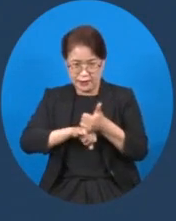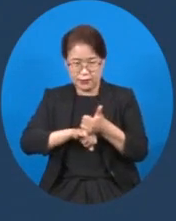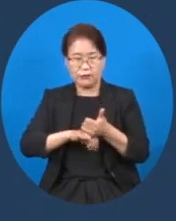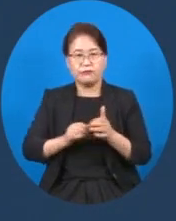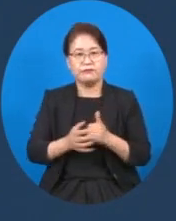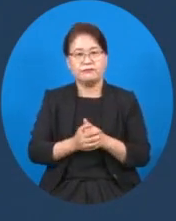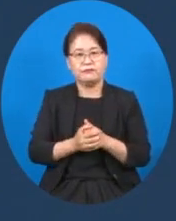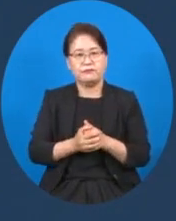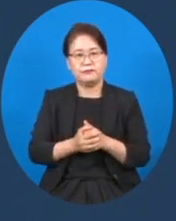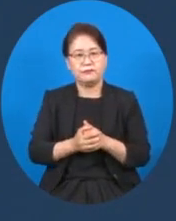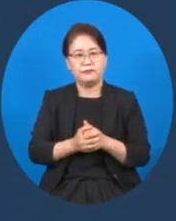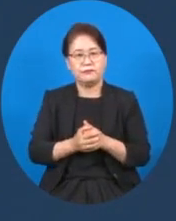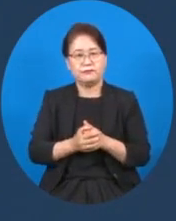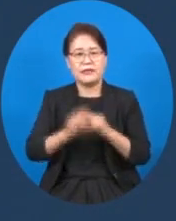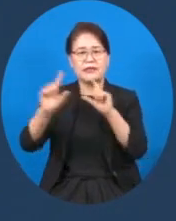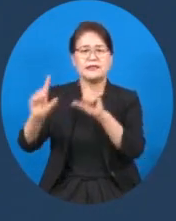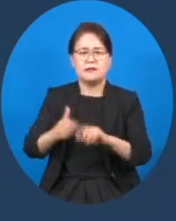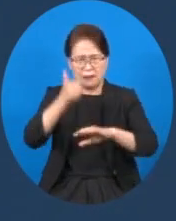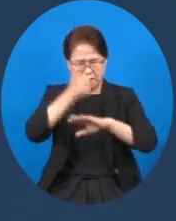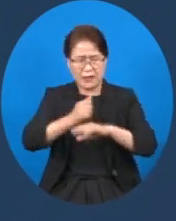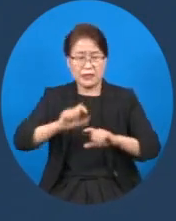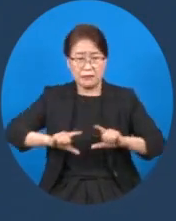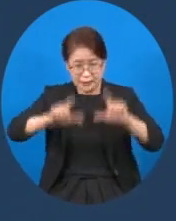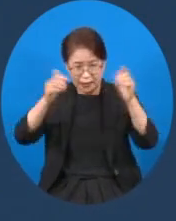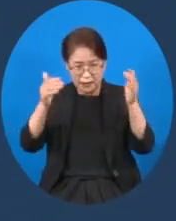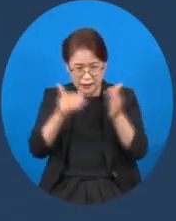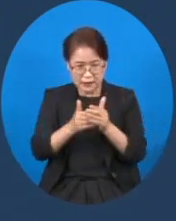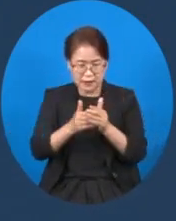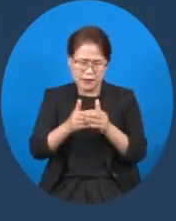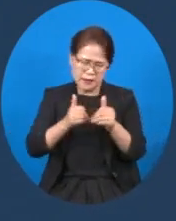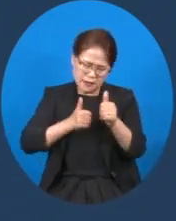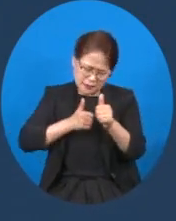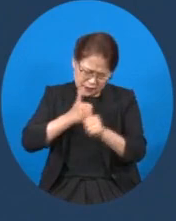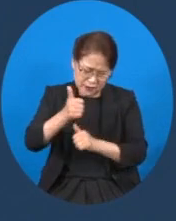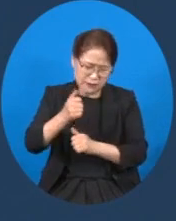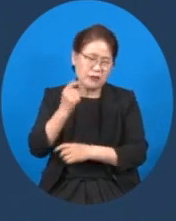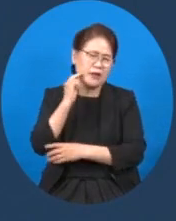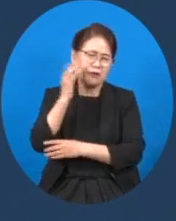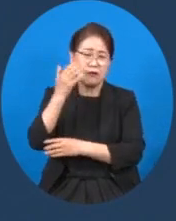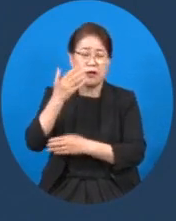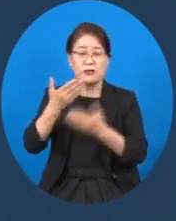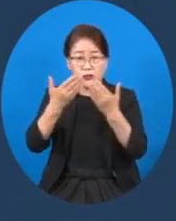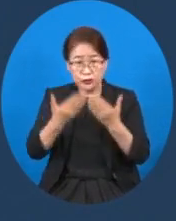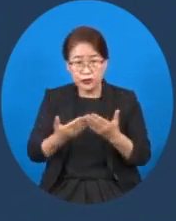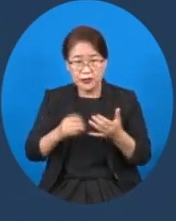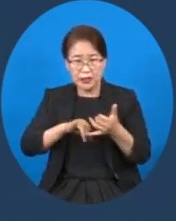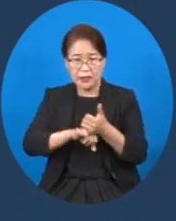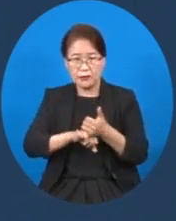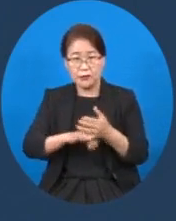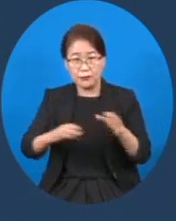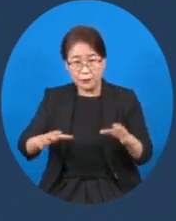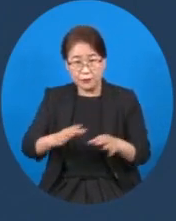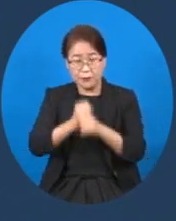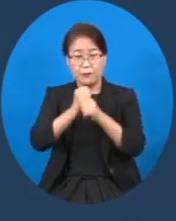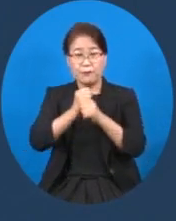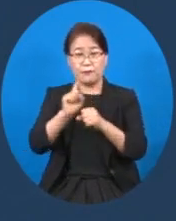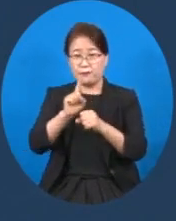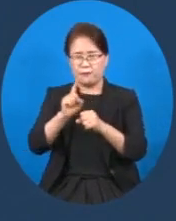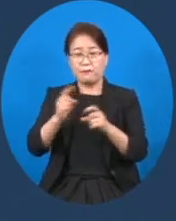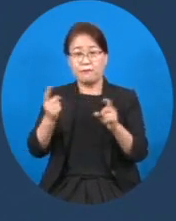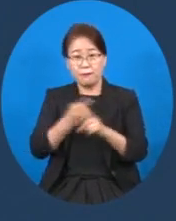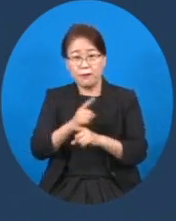인생의 마지막 날까지 승리와 영광을 얻게 하신다는 말이거든요. 이 말을 딱 한마디로 말하면 이렇게 바꿀 수가